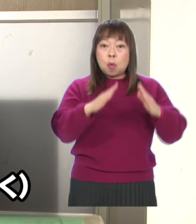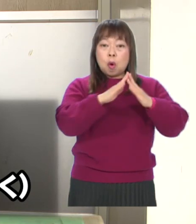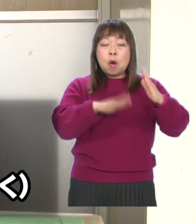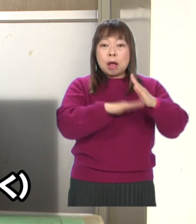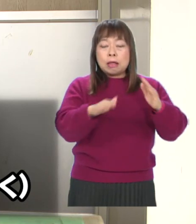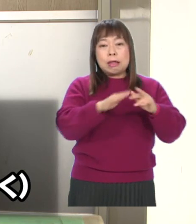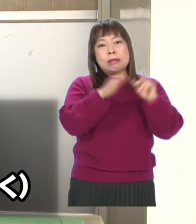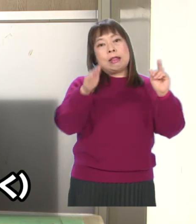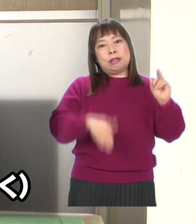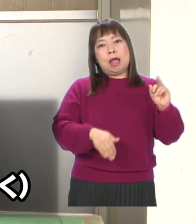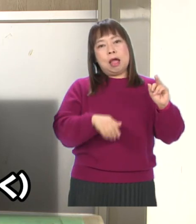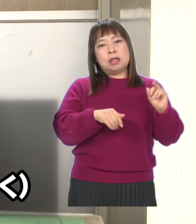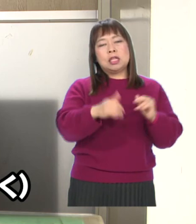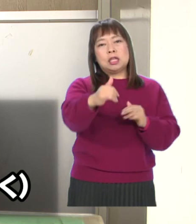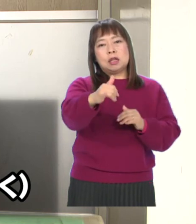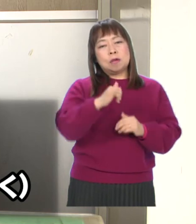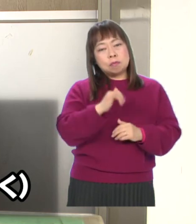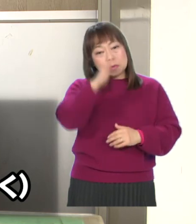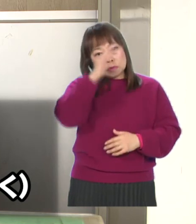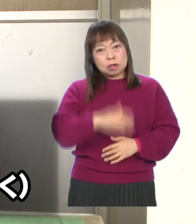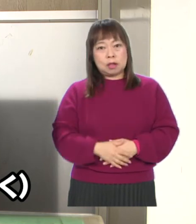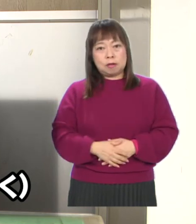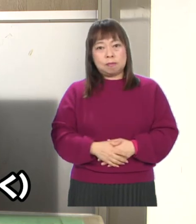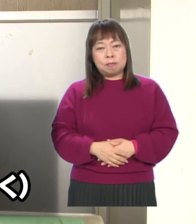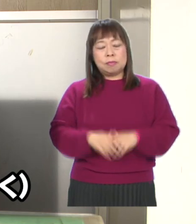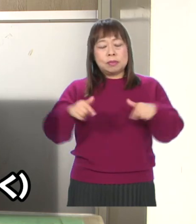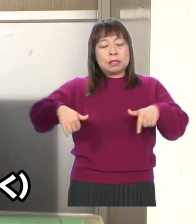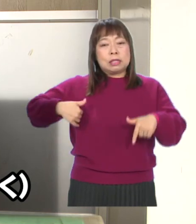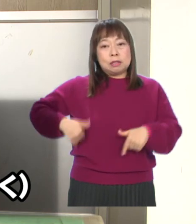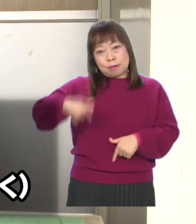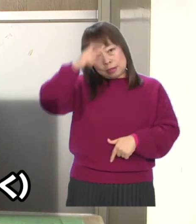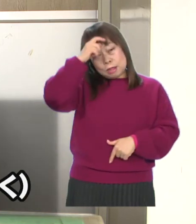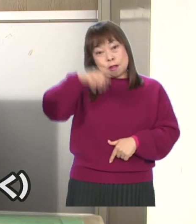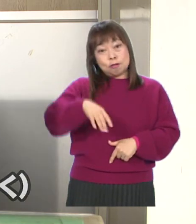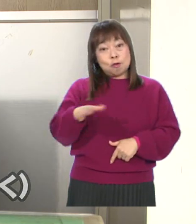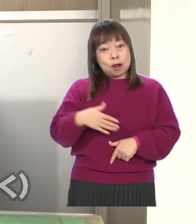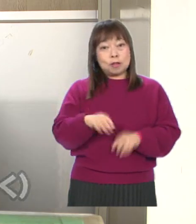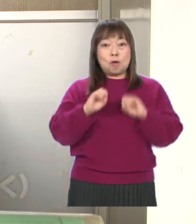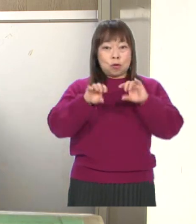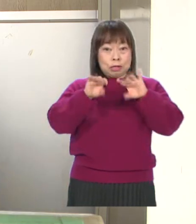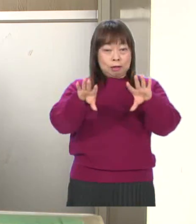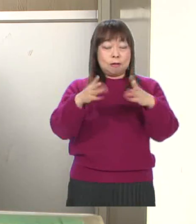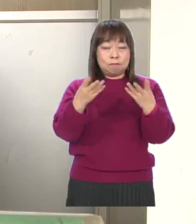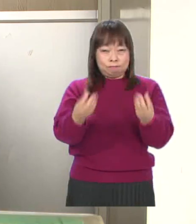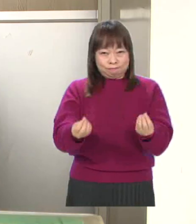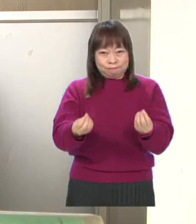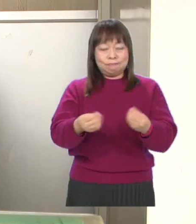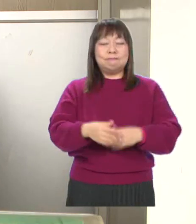にお知らせください。以上、西脇警察署からのお知らせでした。